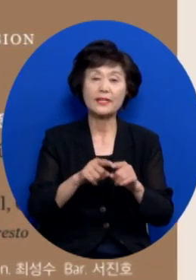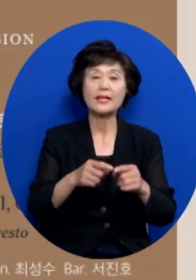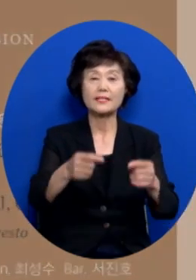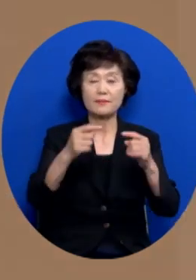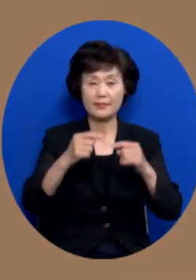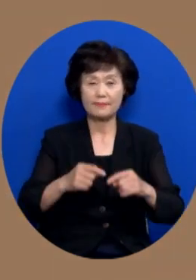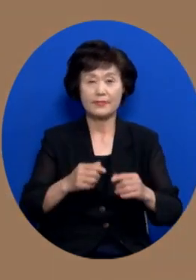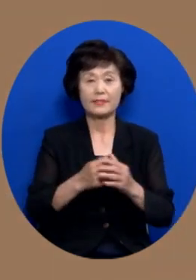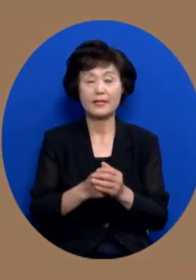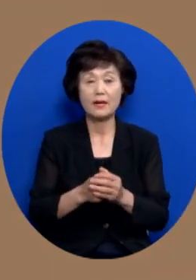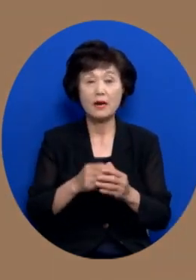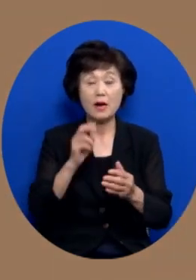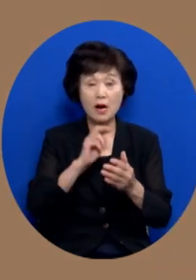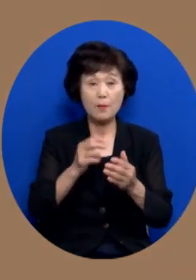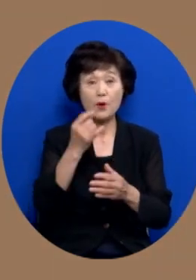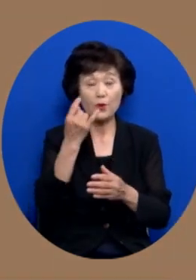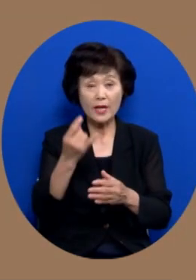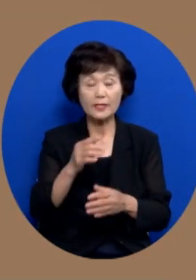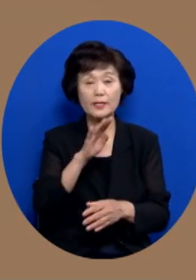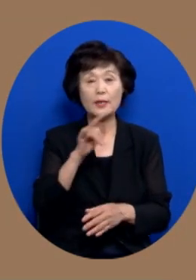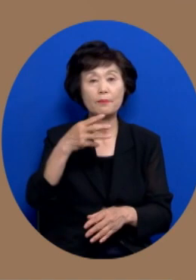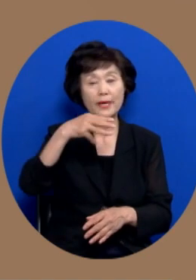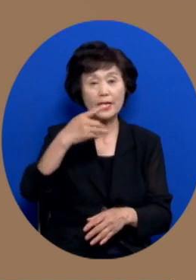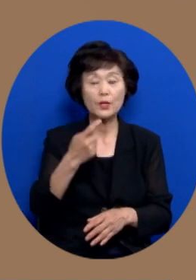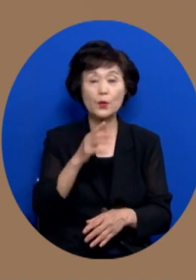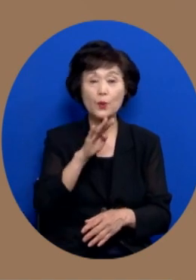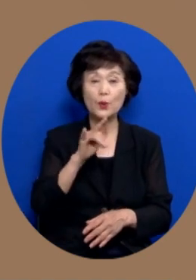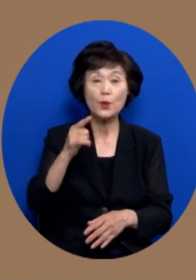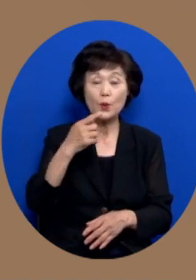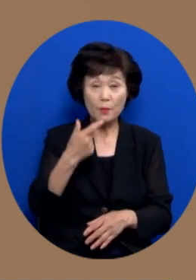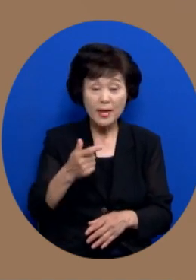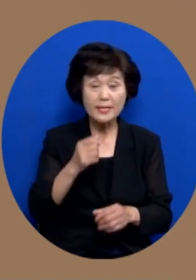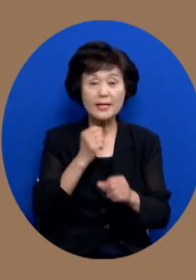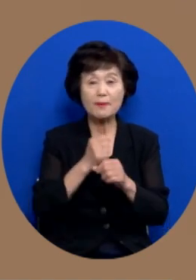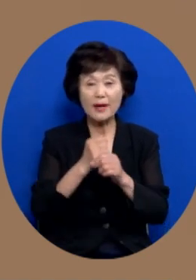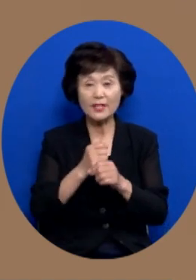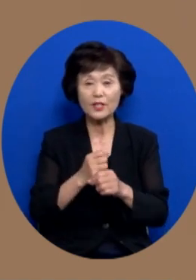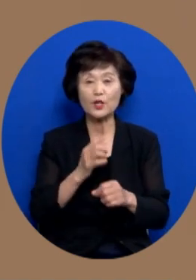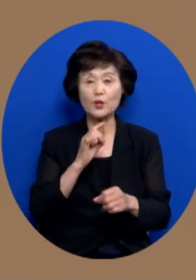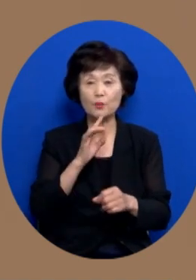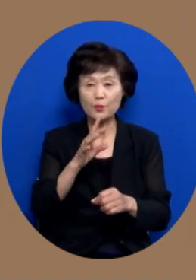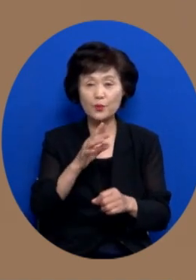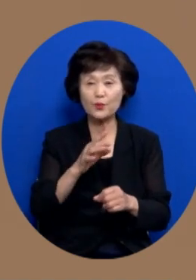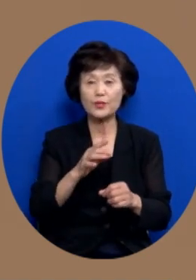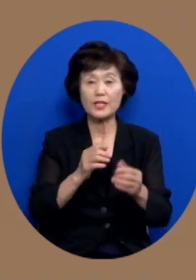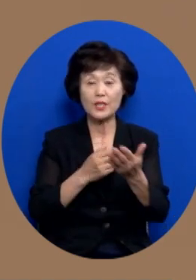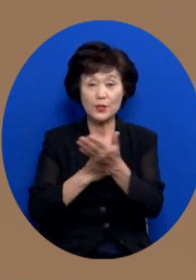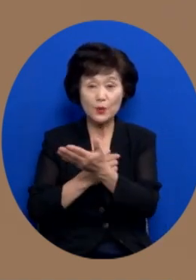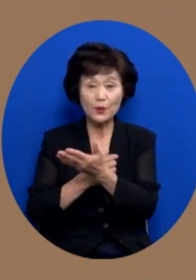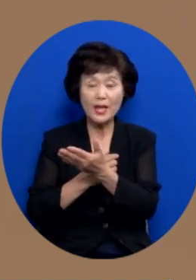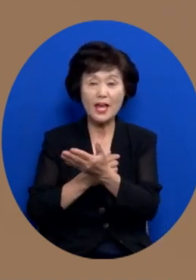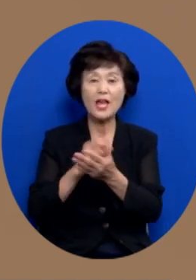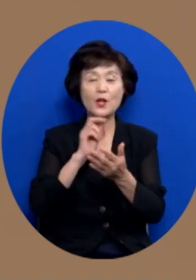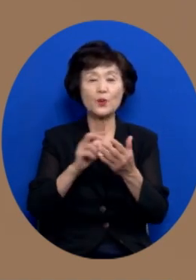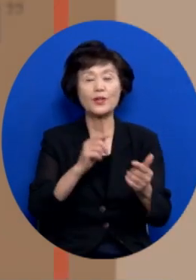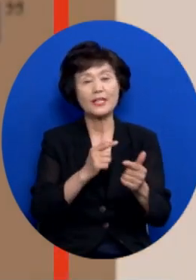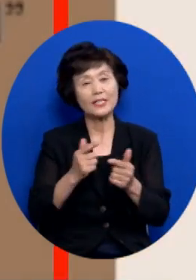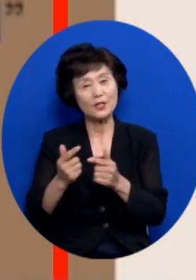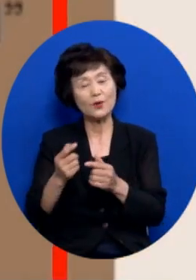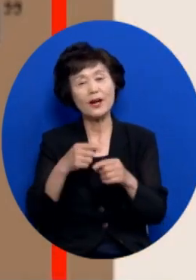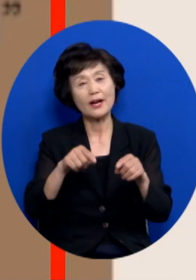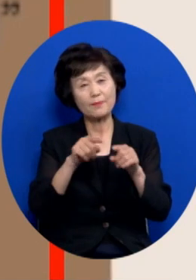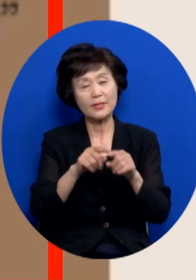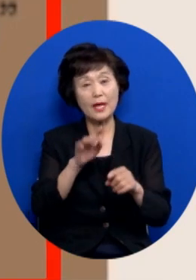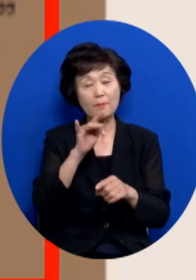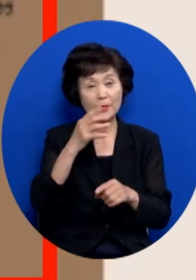참여합니다. 음악회에서는 베토벤이 작곡한 유일한 오페라 피델리오의 제2막 서곡인 레오노레 서곡과